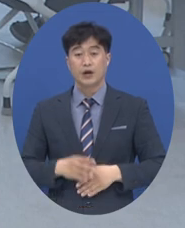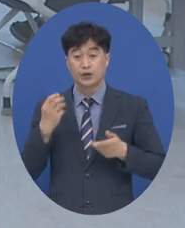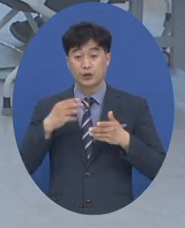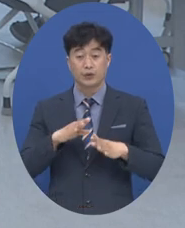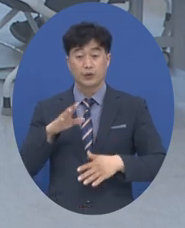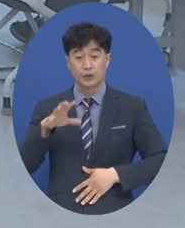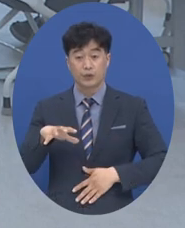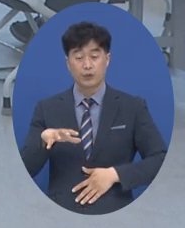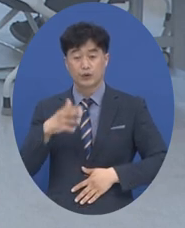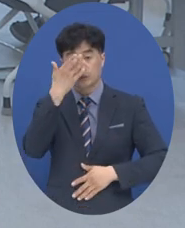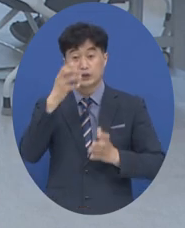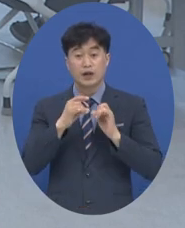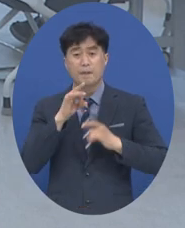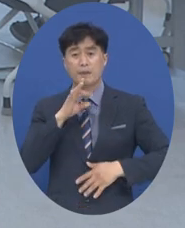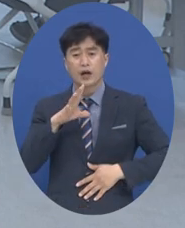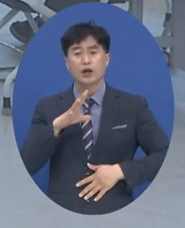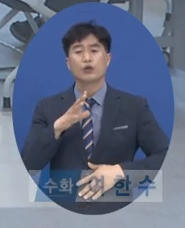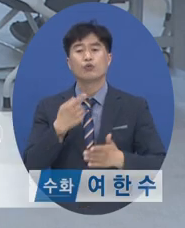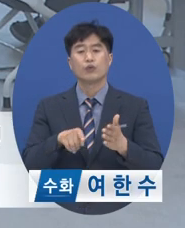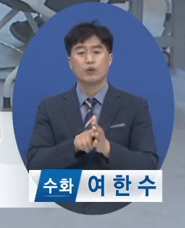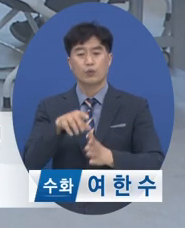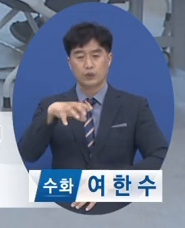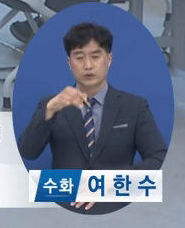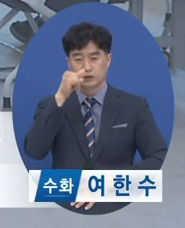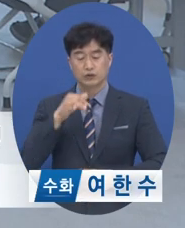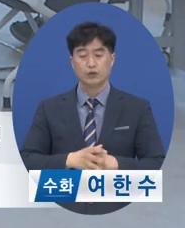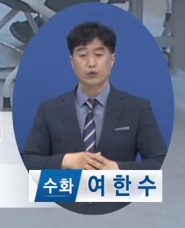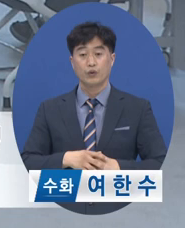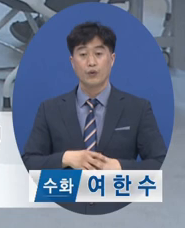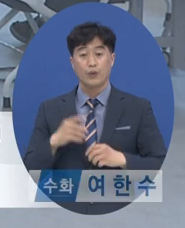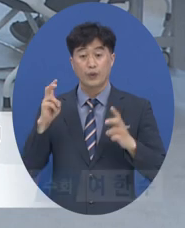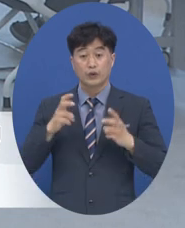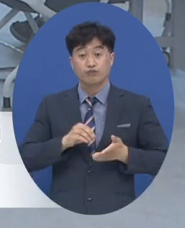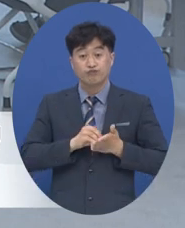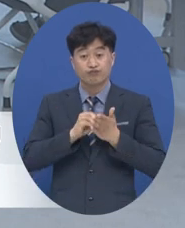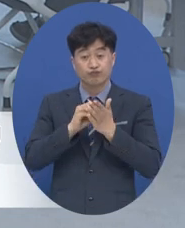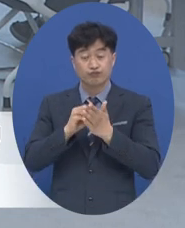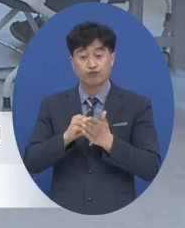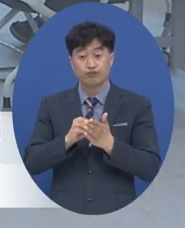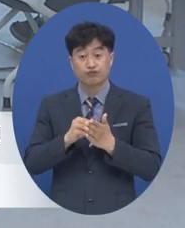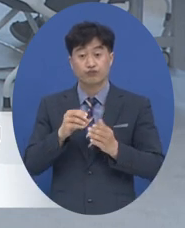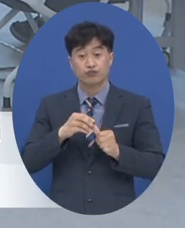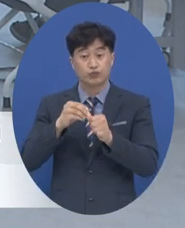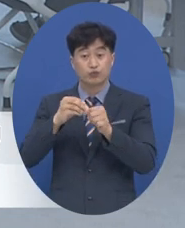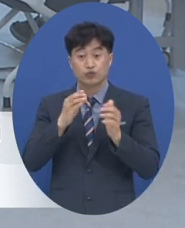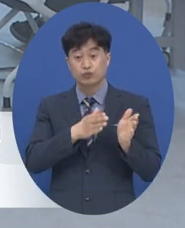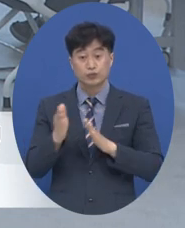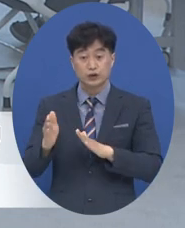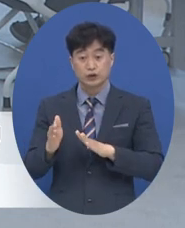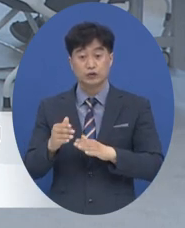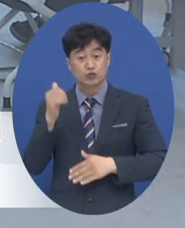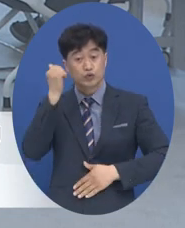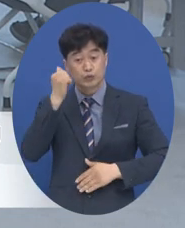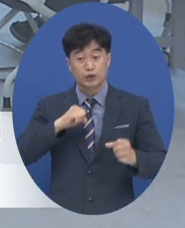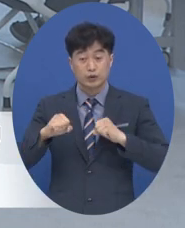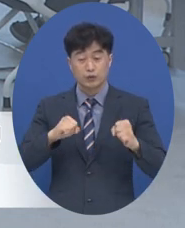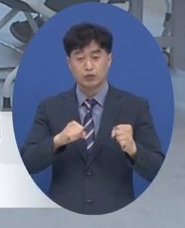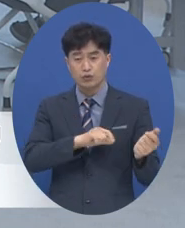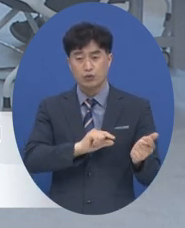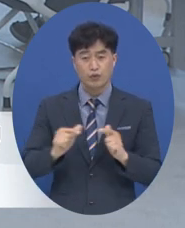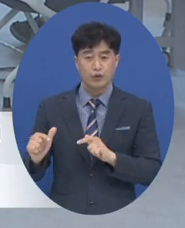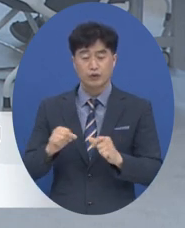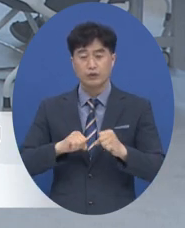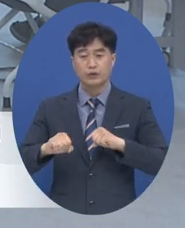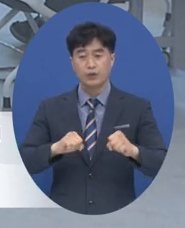경기도에는 청년 만을 위한 공간이 있습니다 취업준비 부터 취미 활동과 네트워크 참여 등 다양한 활동을 할 수 있는 경기